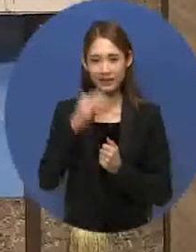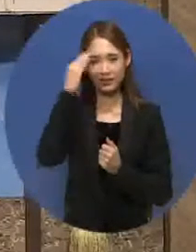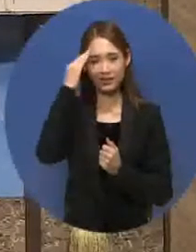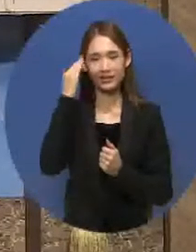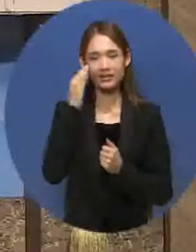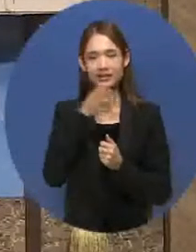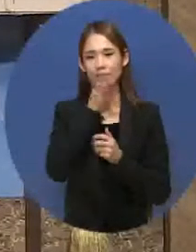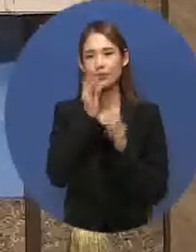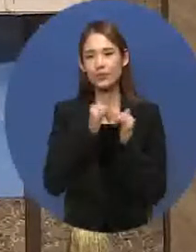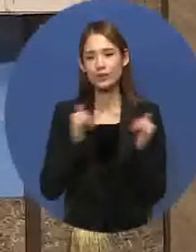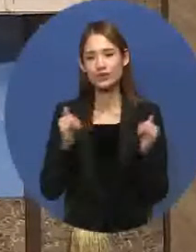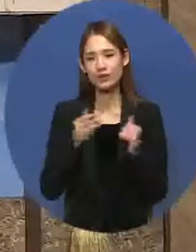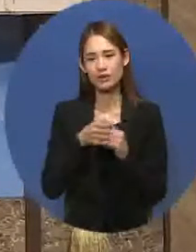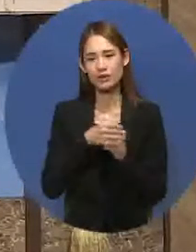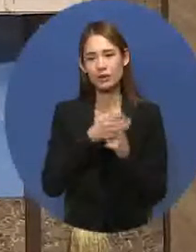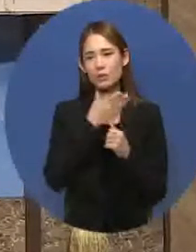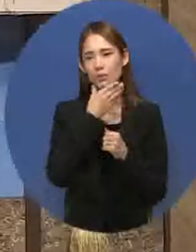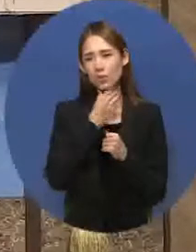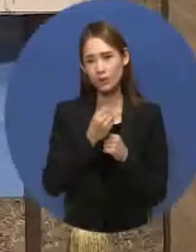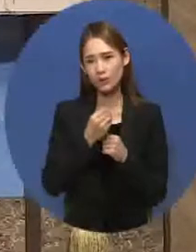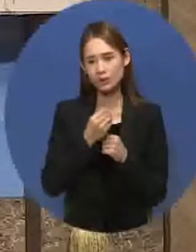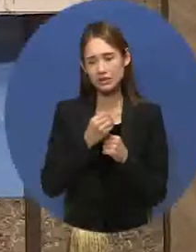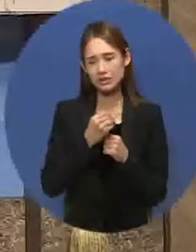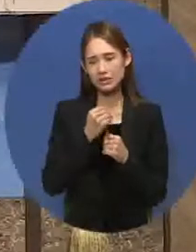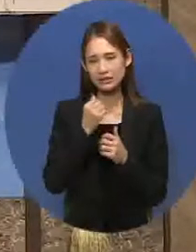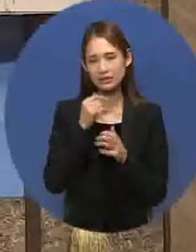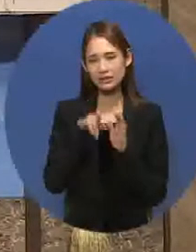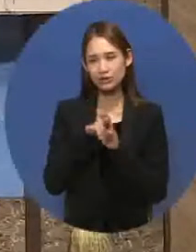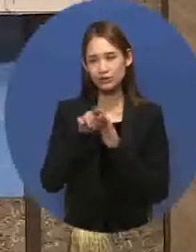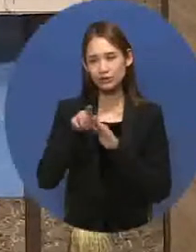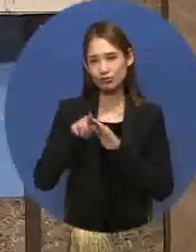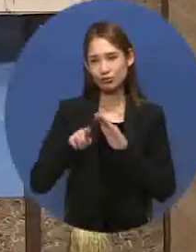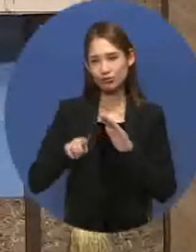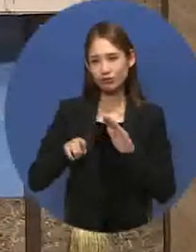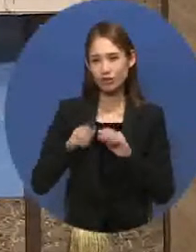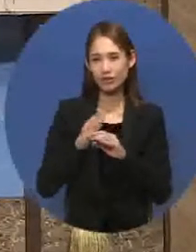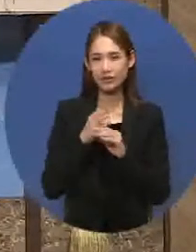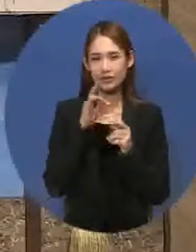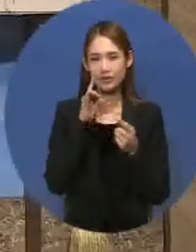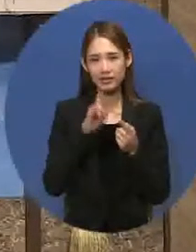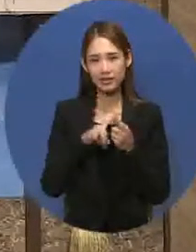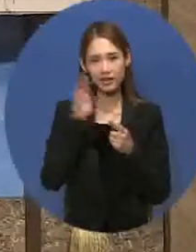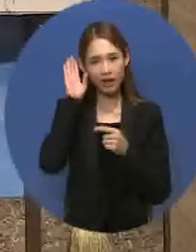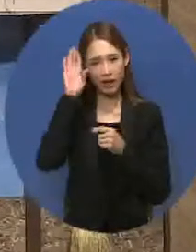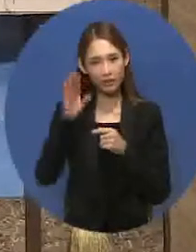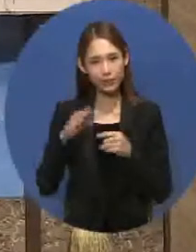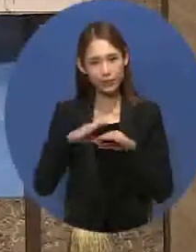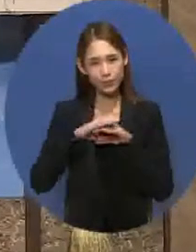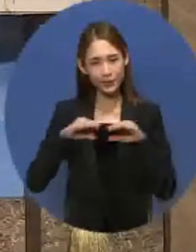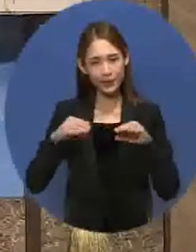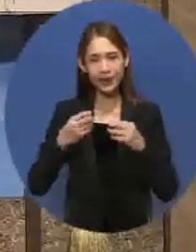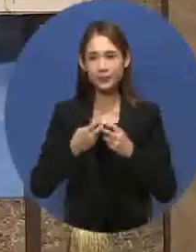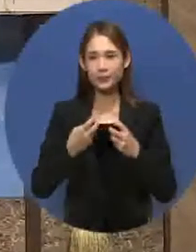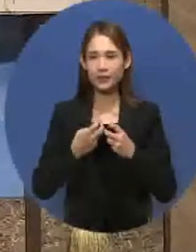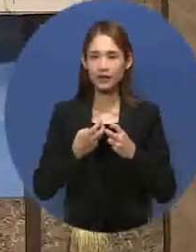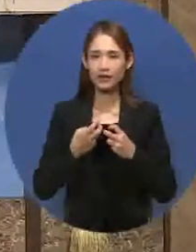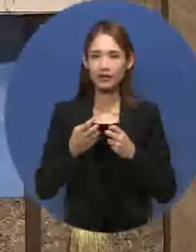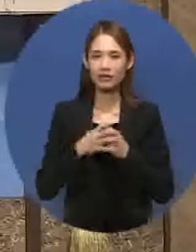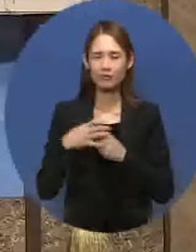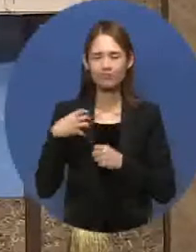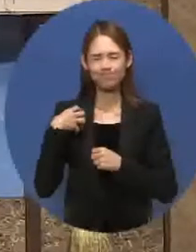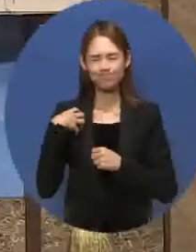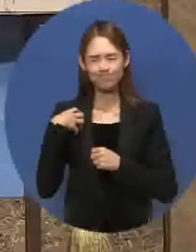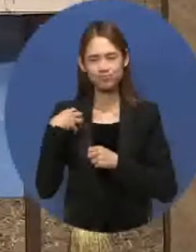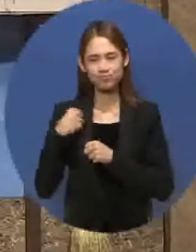노인들의 복지가 낙후되어 있는 상황을 앞으로 어떻게 타개해 나갈 것인가 무거운 짐을 졌기